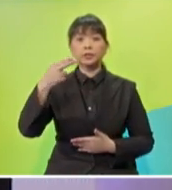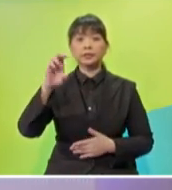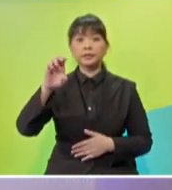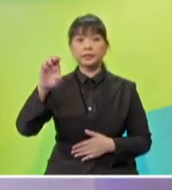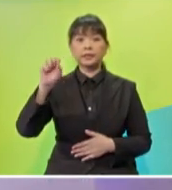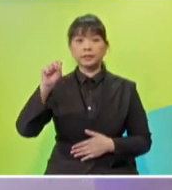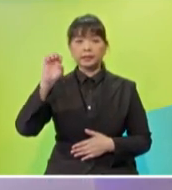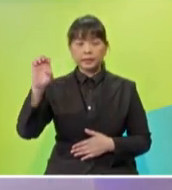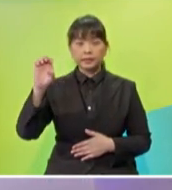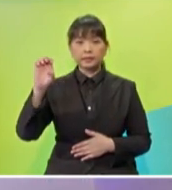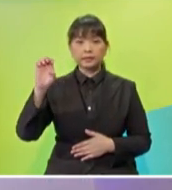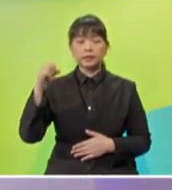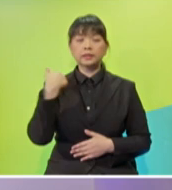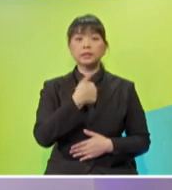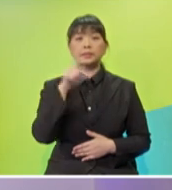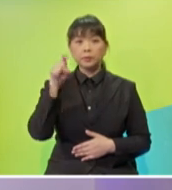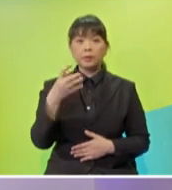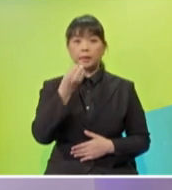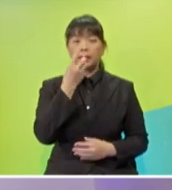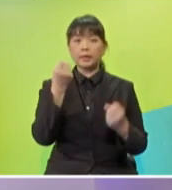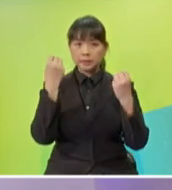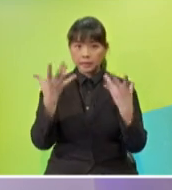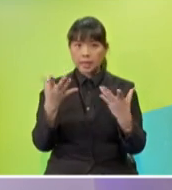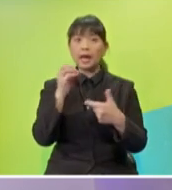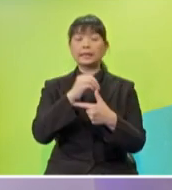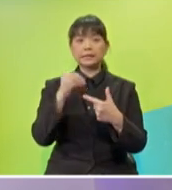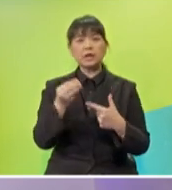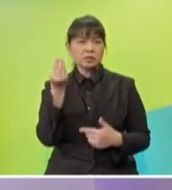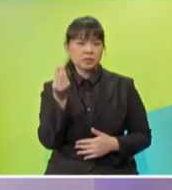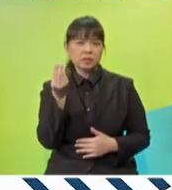kita perlu makan banyak ke atau sedikit